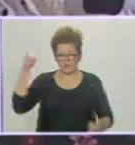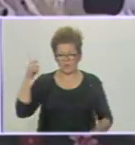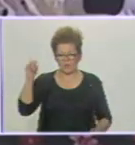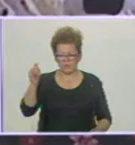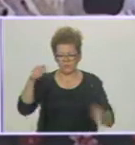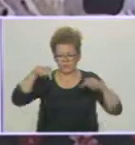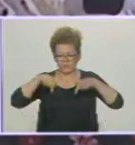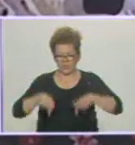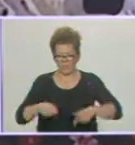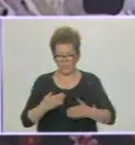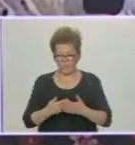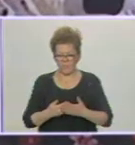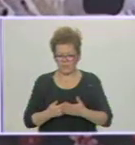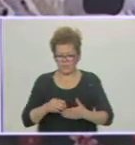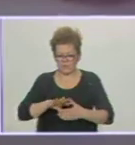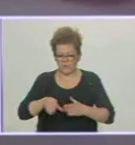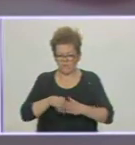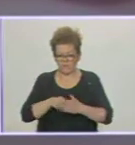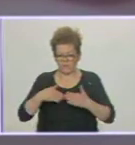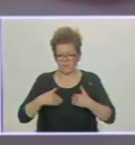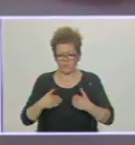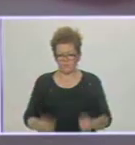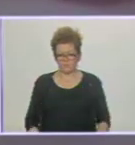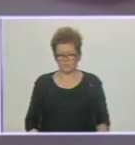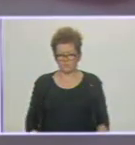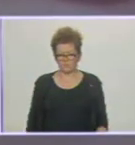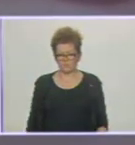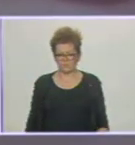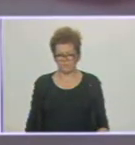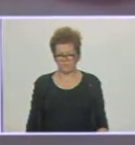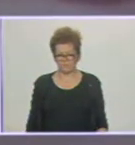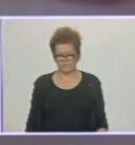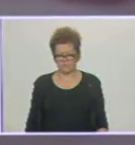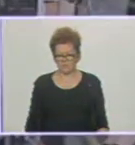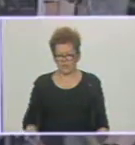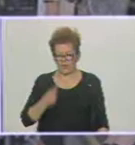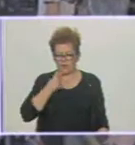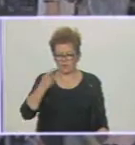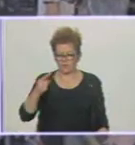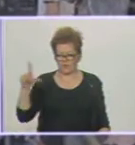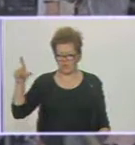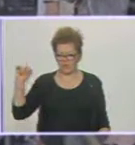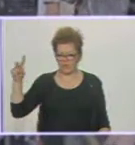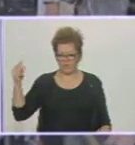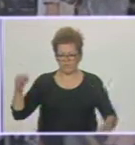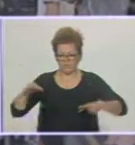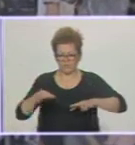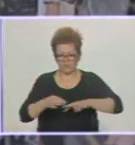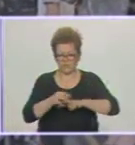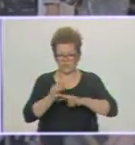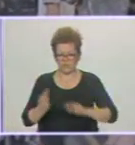este familia mea. S-a întâmplat ca, de exemplu, Livia Celea să se mărite